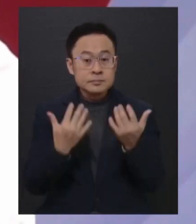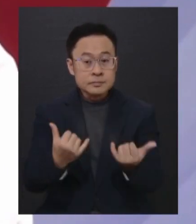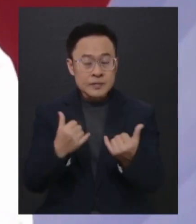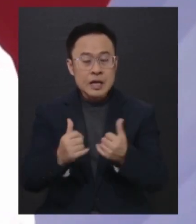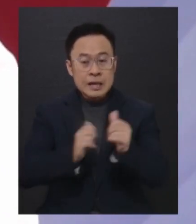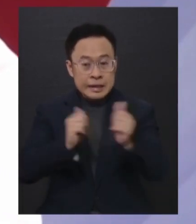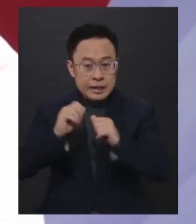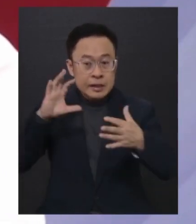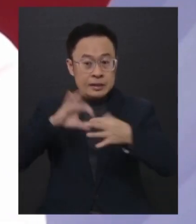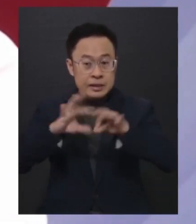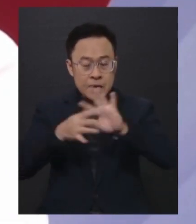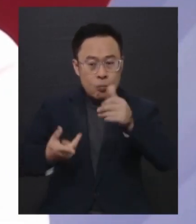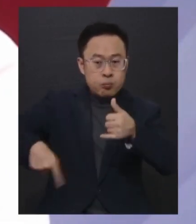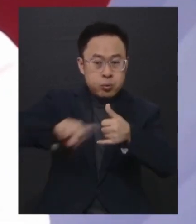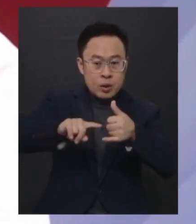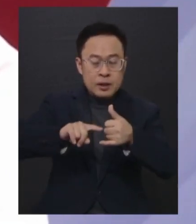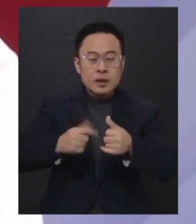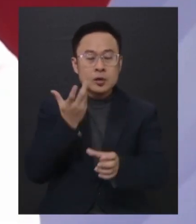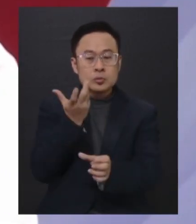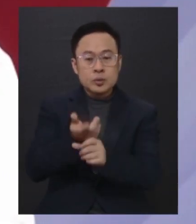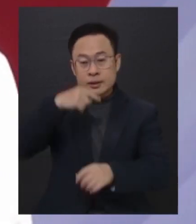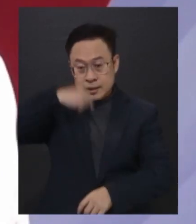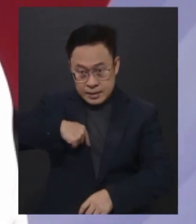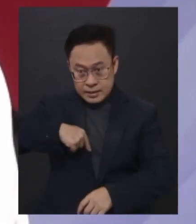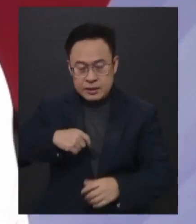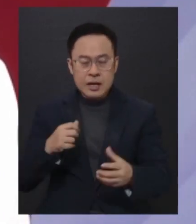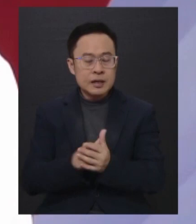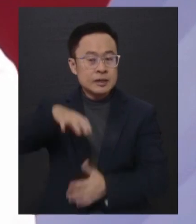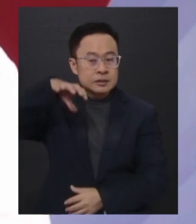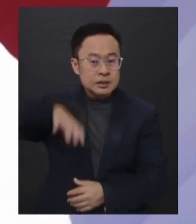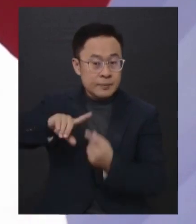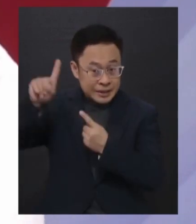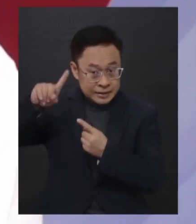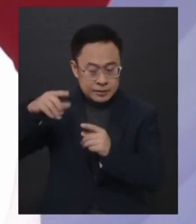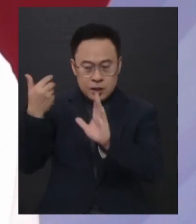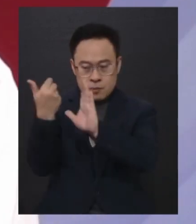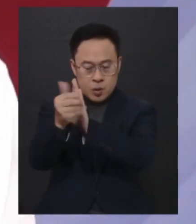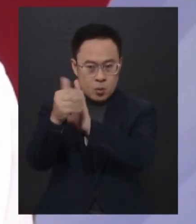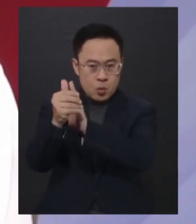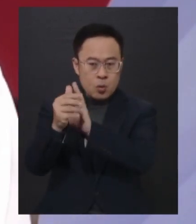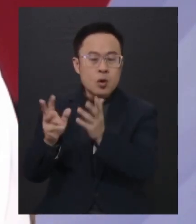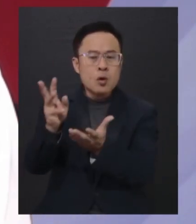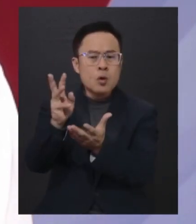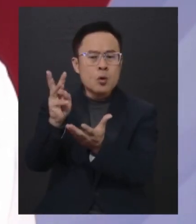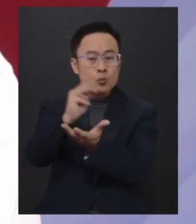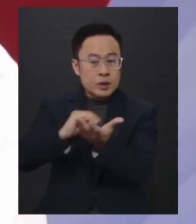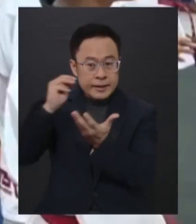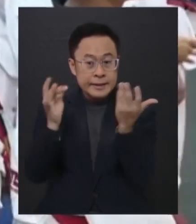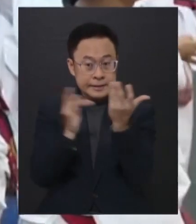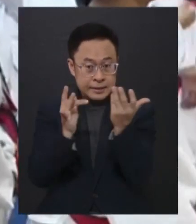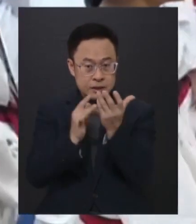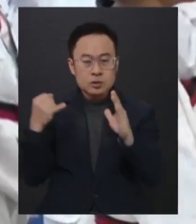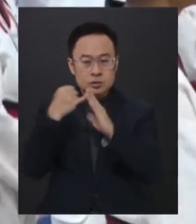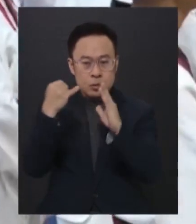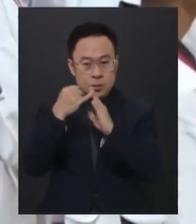แข่งขันเทควันโดไทยแลนด์กลางปีสนามแรกค่ะที่ภาคตะวันออกเฉียงเหนือที่วิทยาเทคนิคหนองคาย2จังหวัดหนองคาย